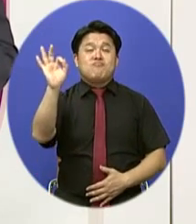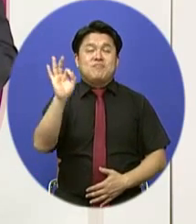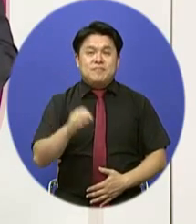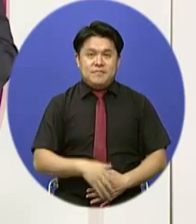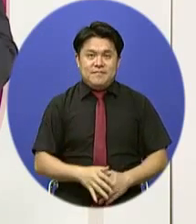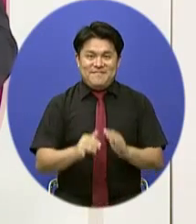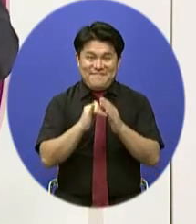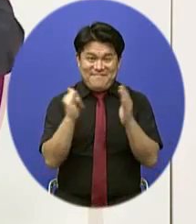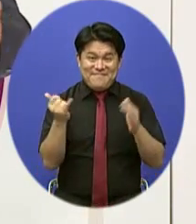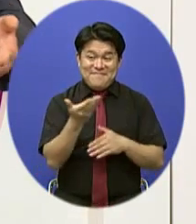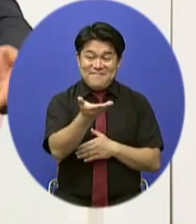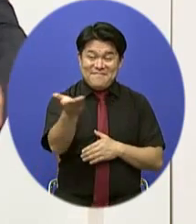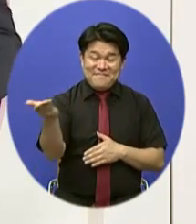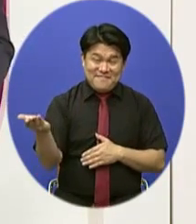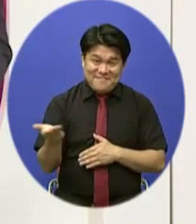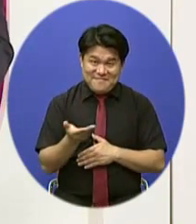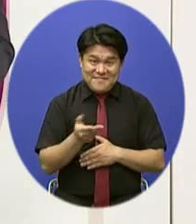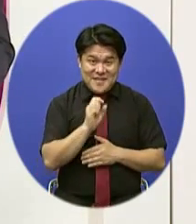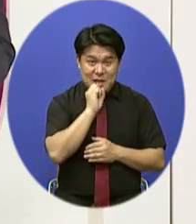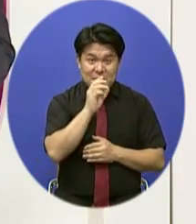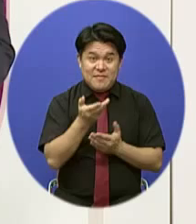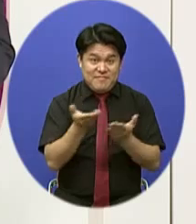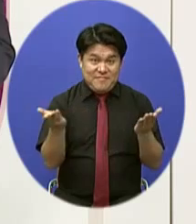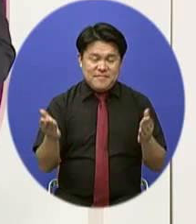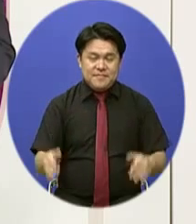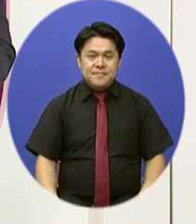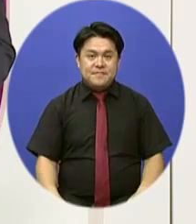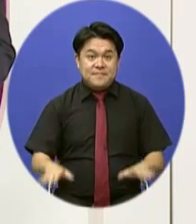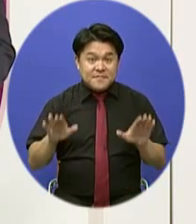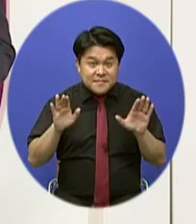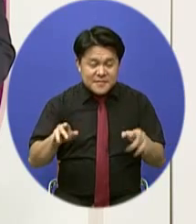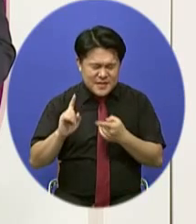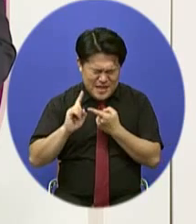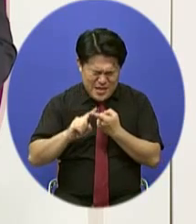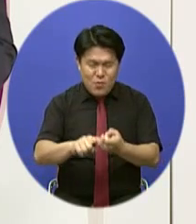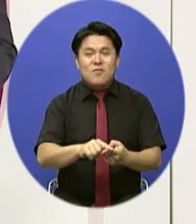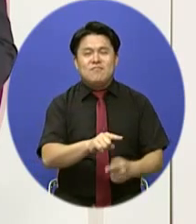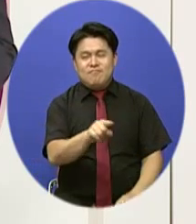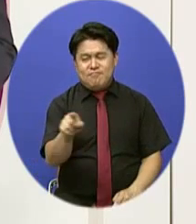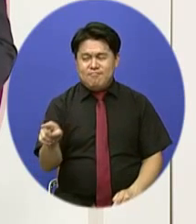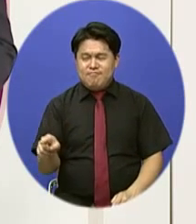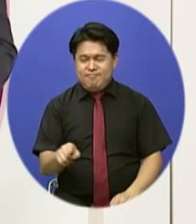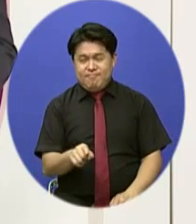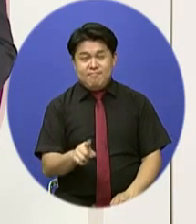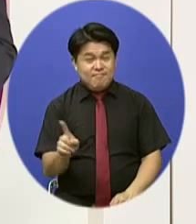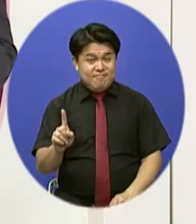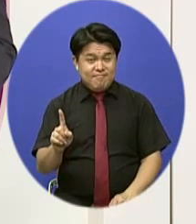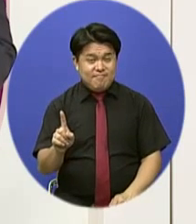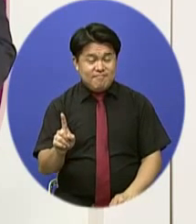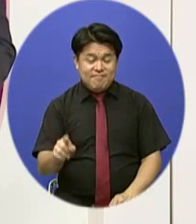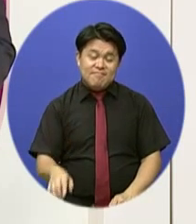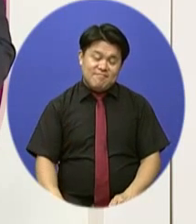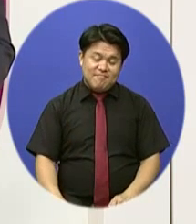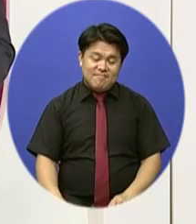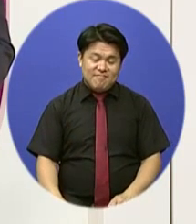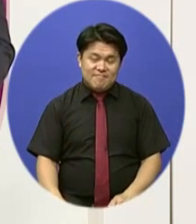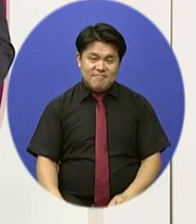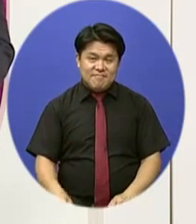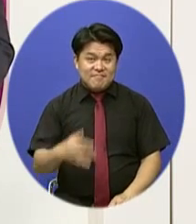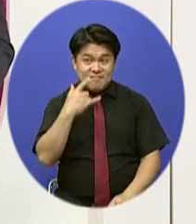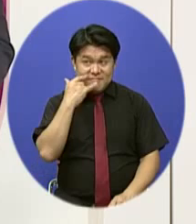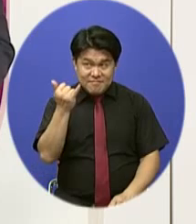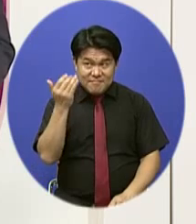네. 가족들에게 우리. 네, 예, 예, 지금만큼 예, 지금 한 말씀. 예, 지금